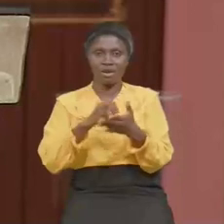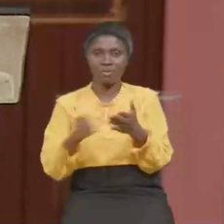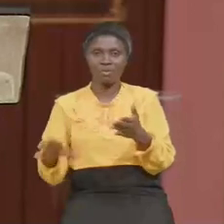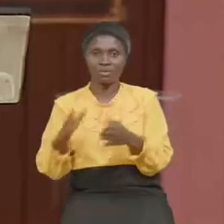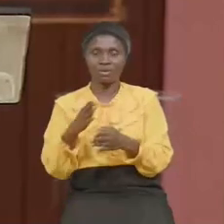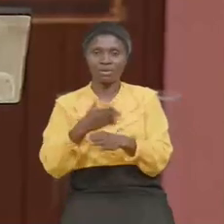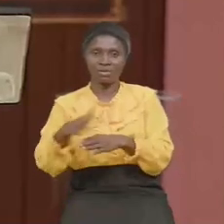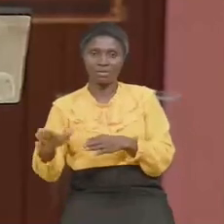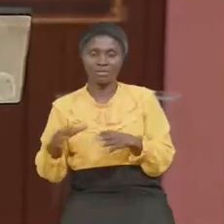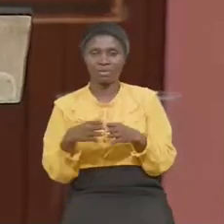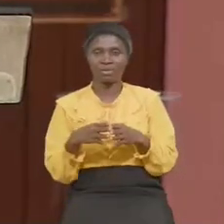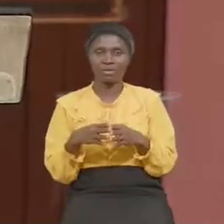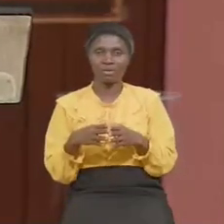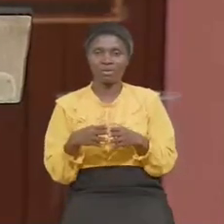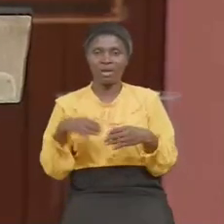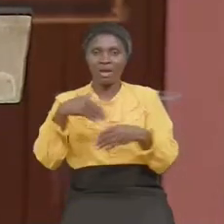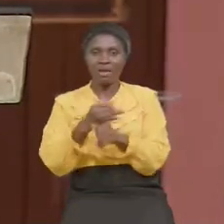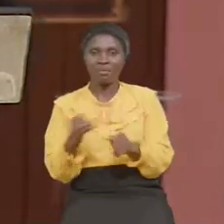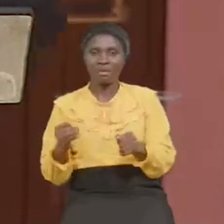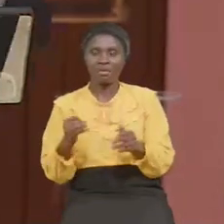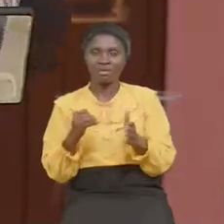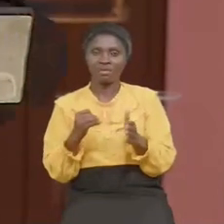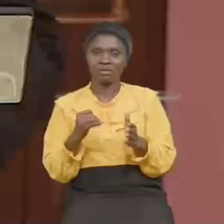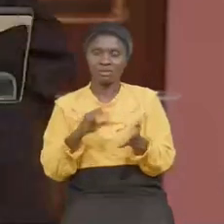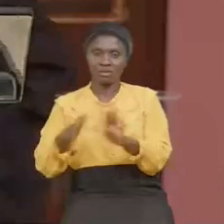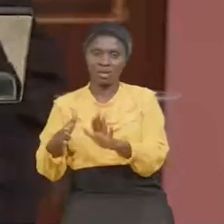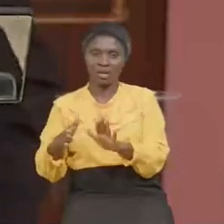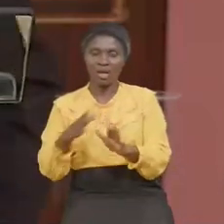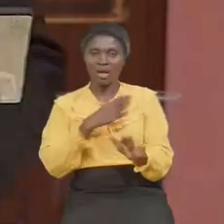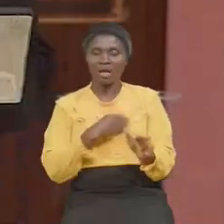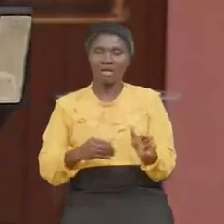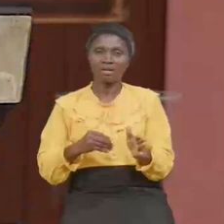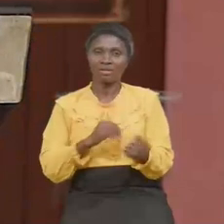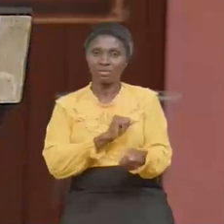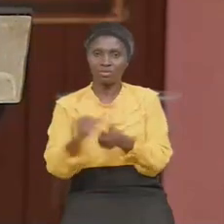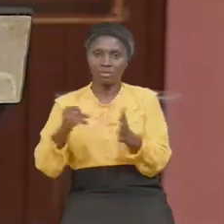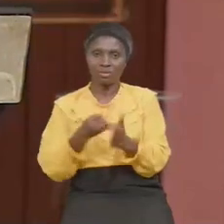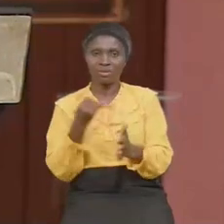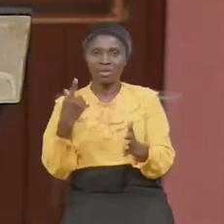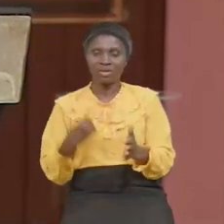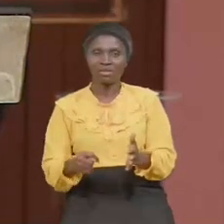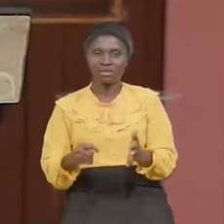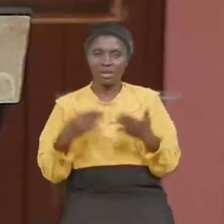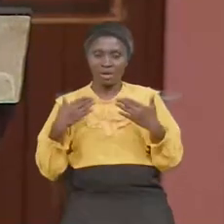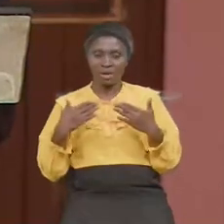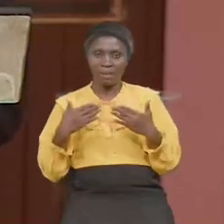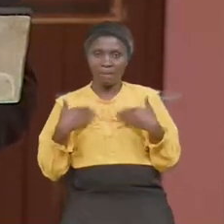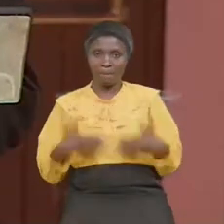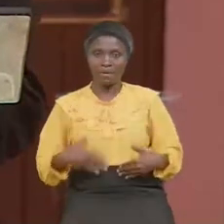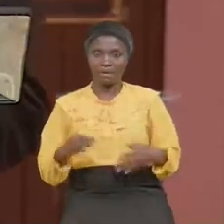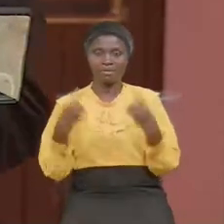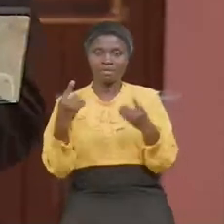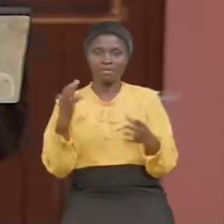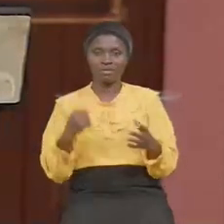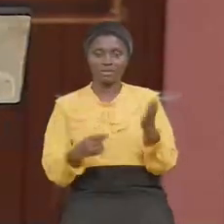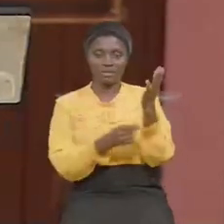jeter, à faire mourir, mortifier cela, le corps du péché de la chair,